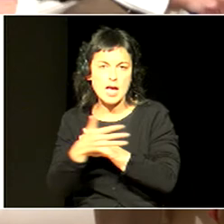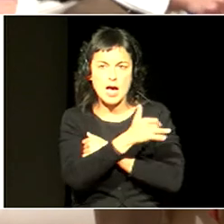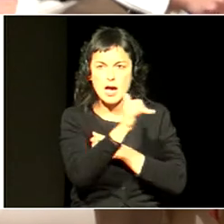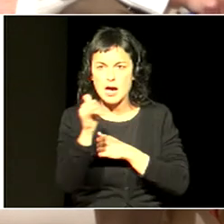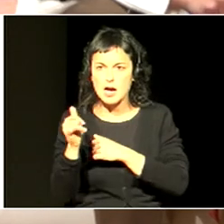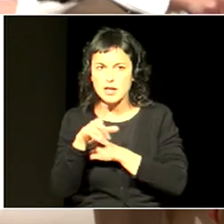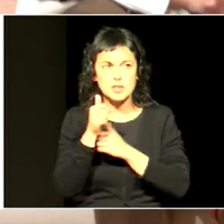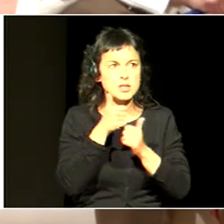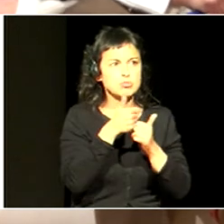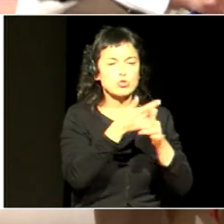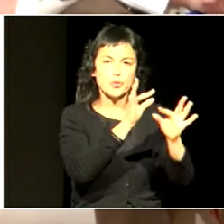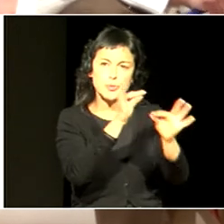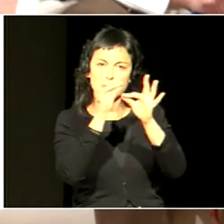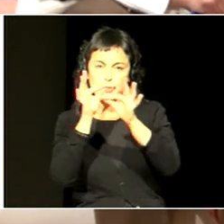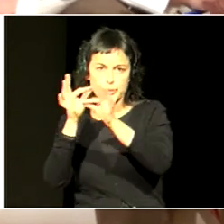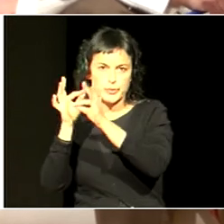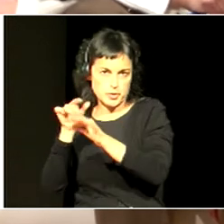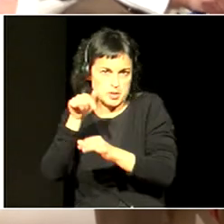horrekin ibili gara lanian, ez? Eta